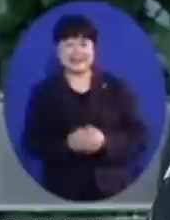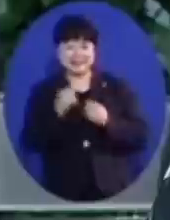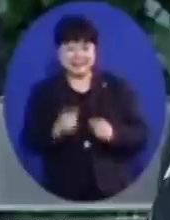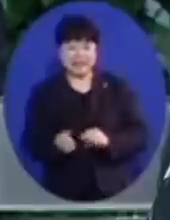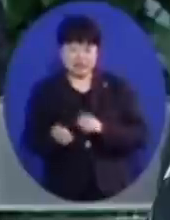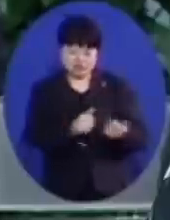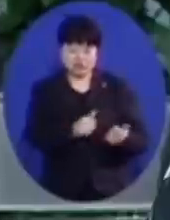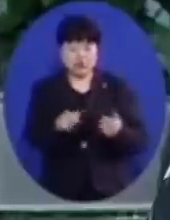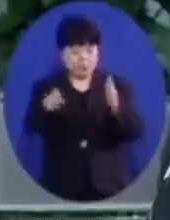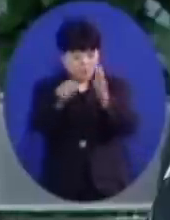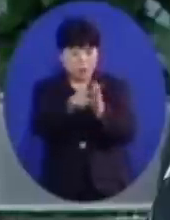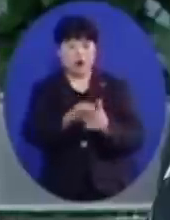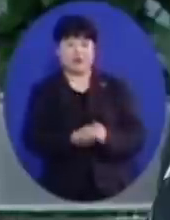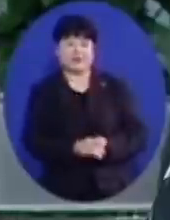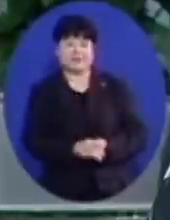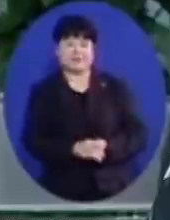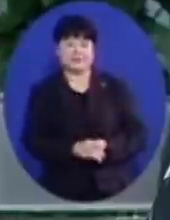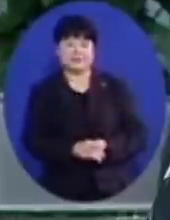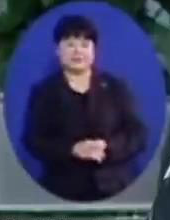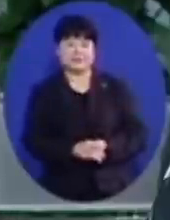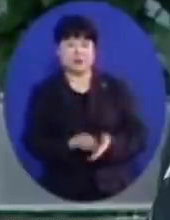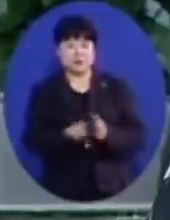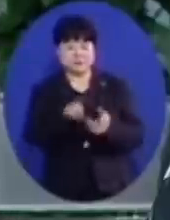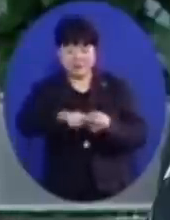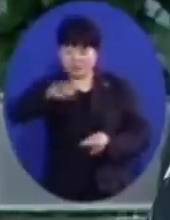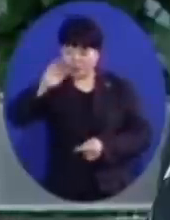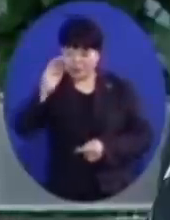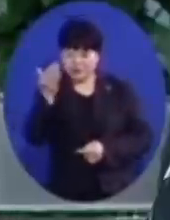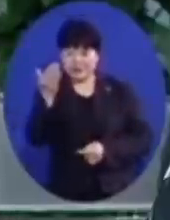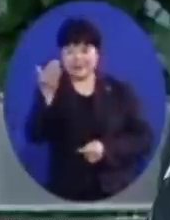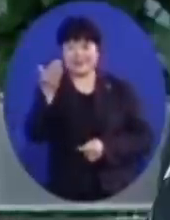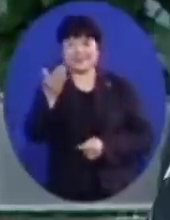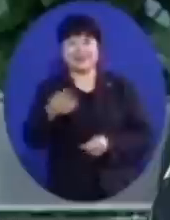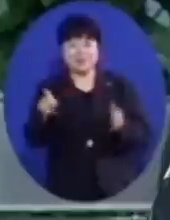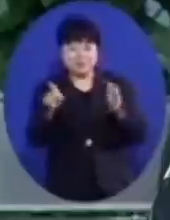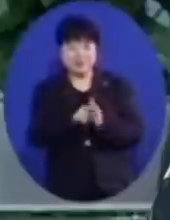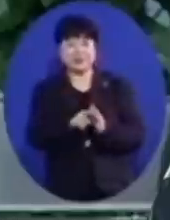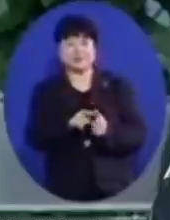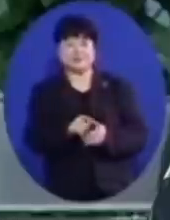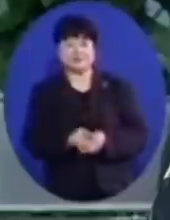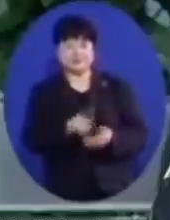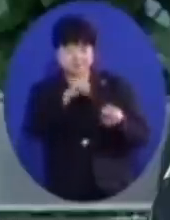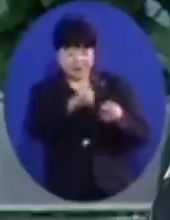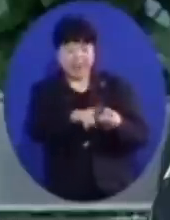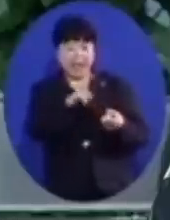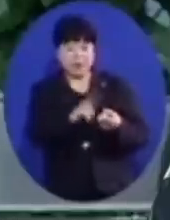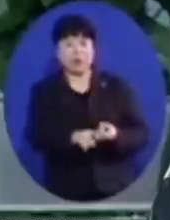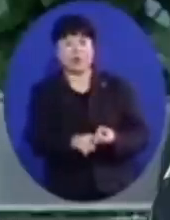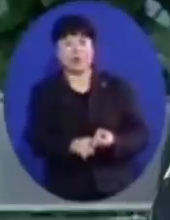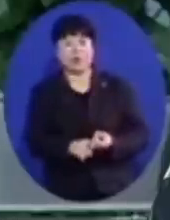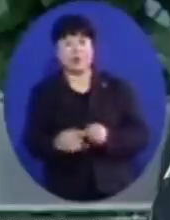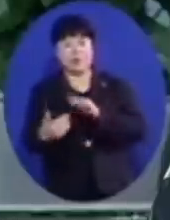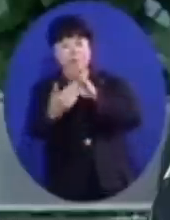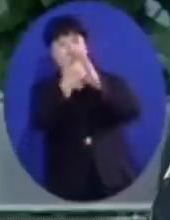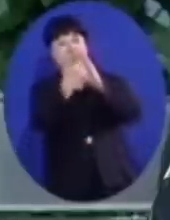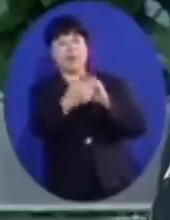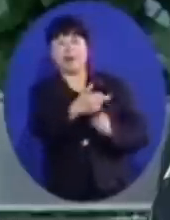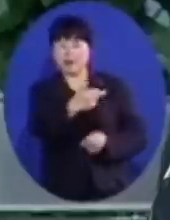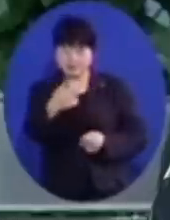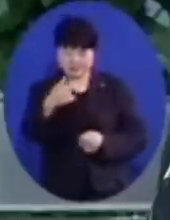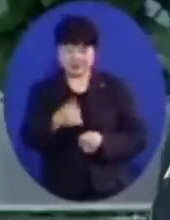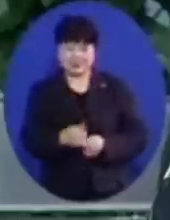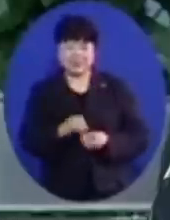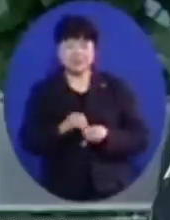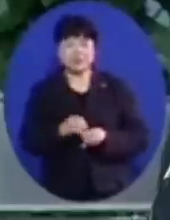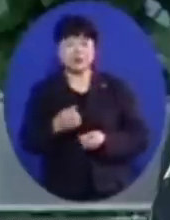믿고 죽어도 믿습니다 내 믿은 대로 될지어다 믿음만침 어마어마한 방패는 없습니다